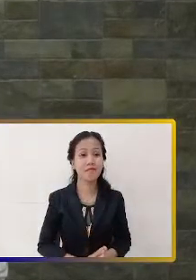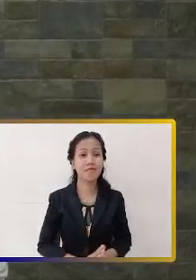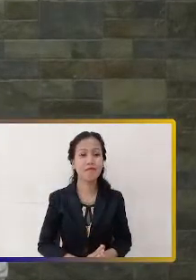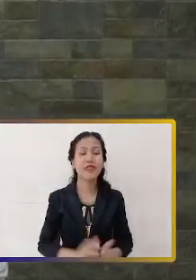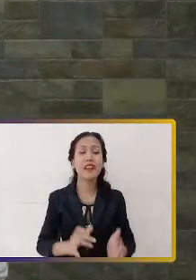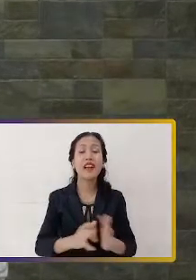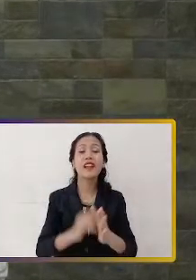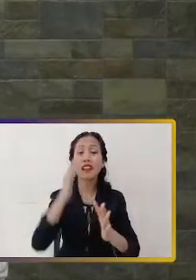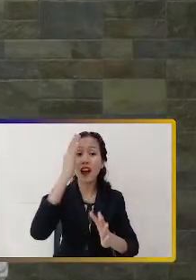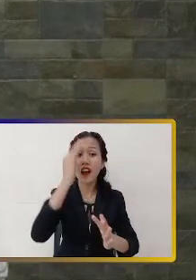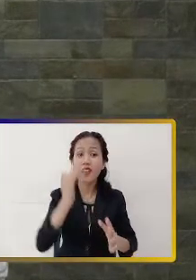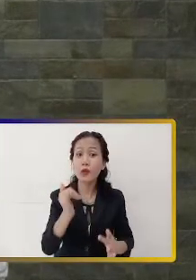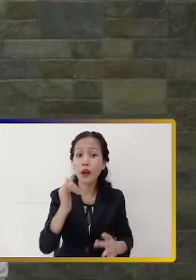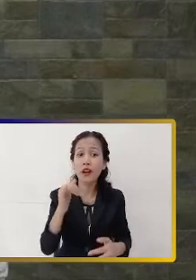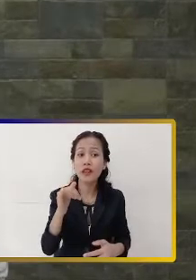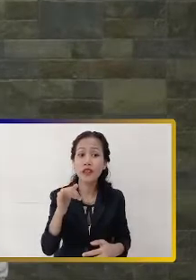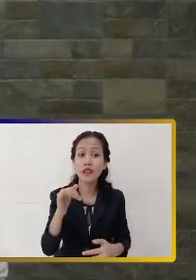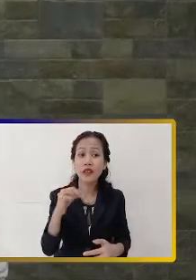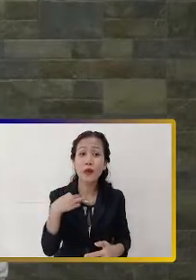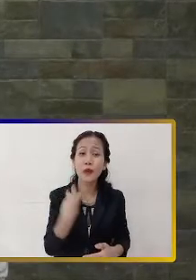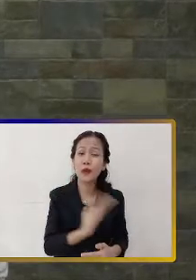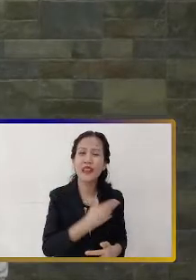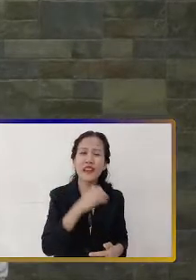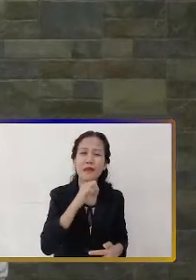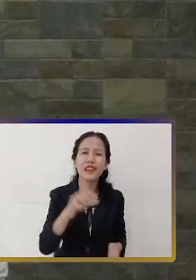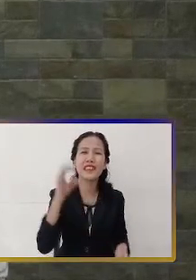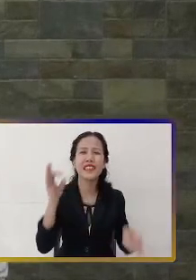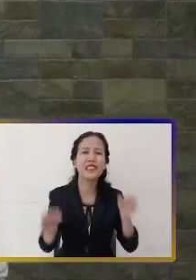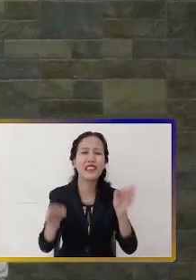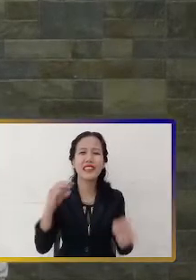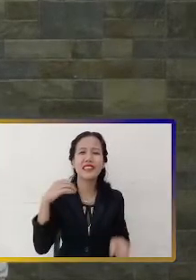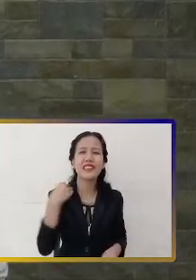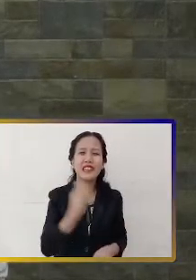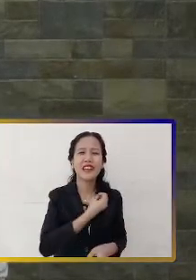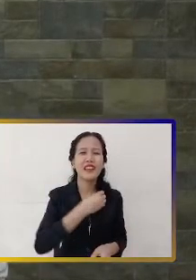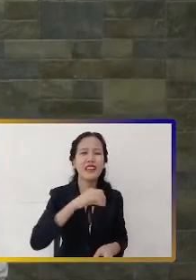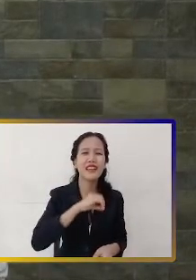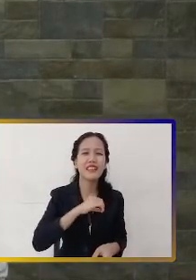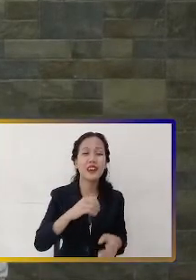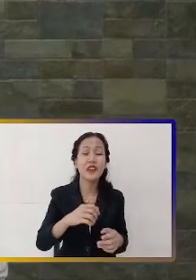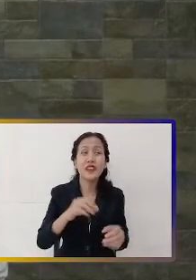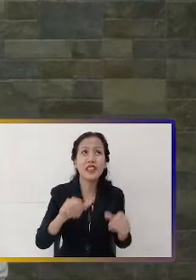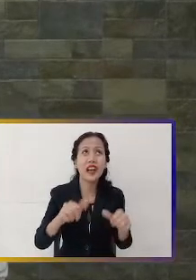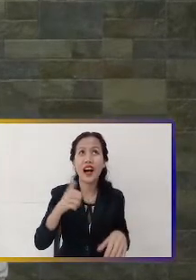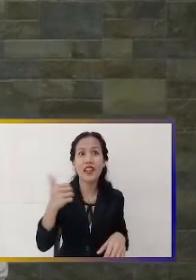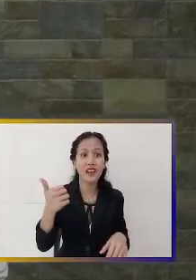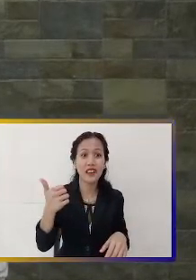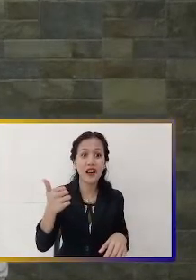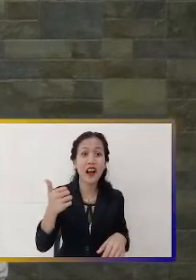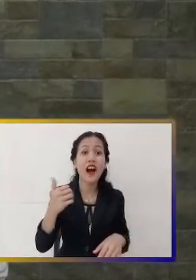Kaya hindi na ho tayo dapat maghusgahan sa isa't isa. Alam natin mismo na bawat isa sa atin may problema tayo sa